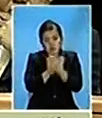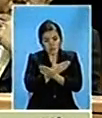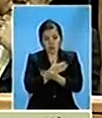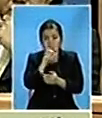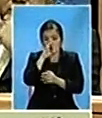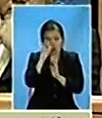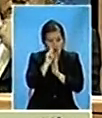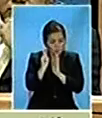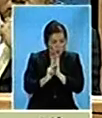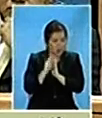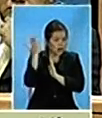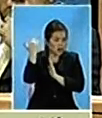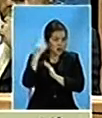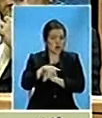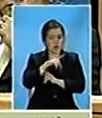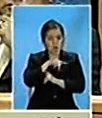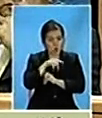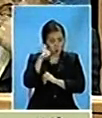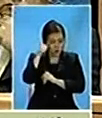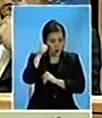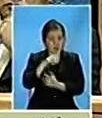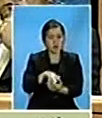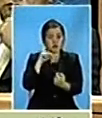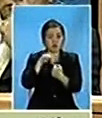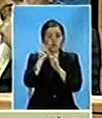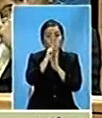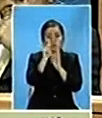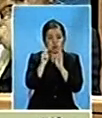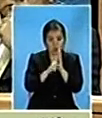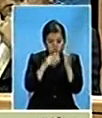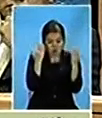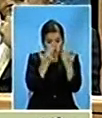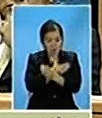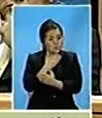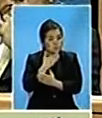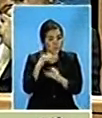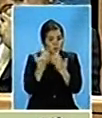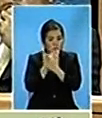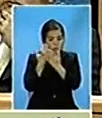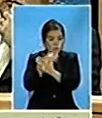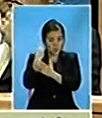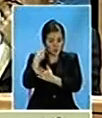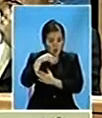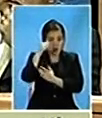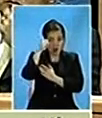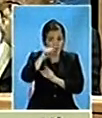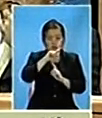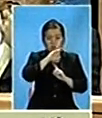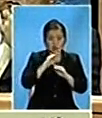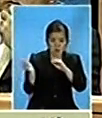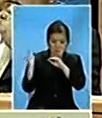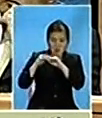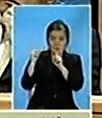มายเดิมก็ได้เพราะเขาไม่ได้อ้างตัวพระราชบัญญัติเขาอ้างตัวกฎหมายซึ่งจะต้องมีการเปลี่ยนแปลงตลอดเวลาอยู่แล้วแต่ในเมื่อท่านจะใส่ใหม่เข้า